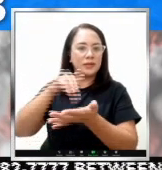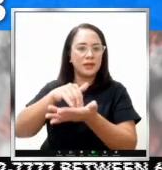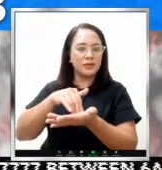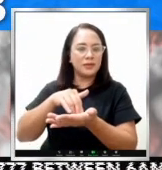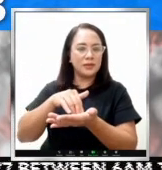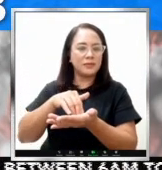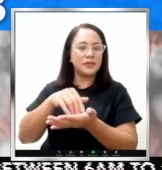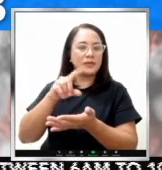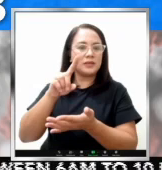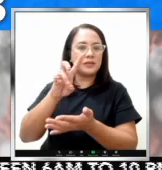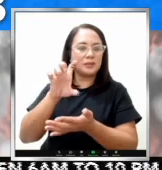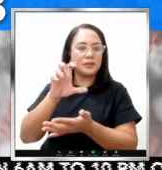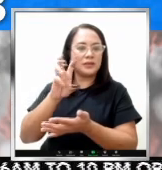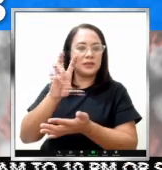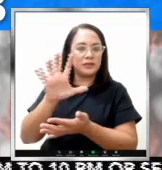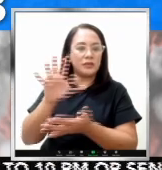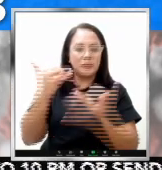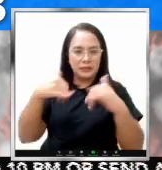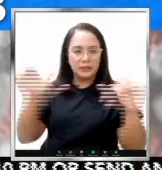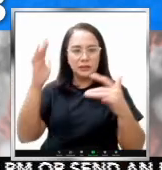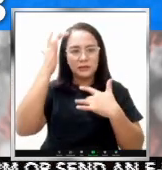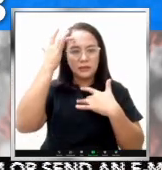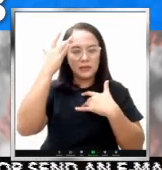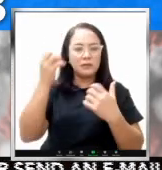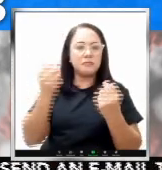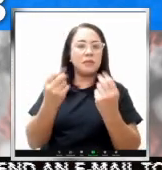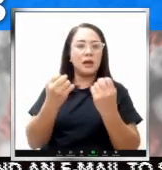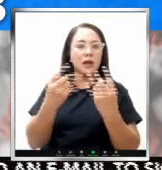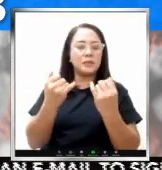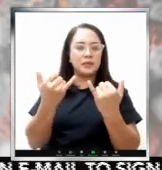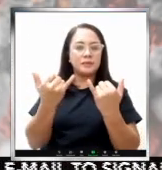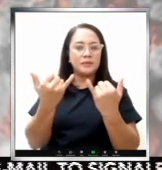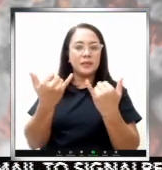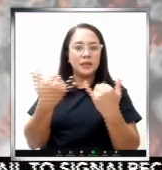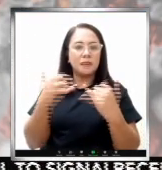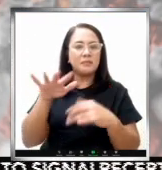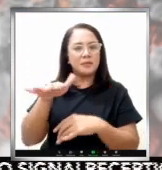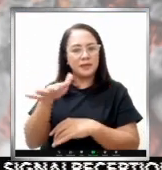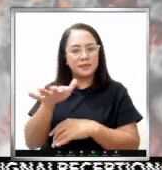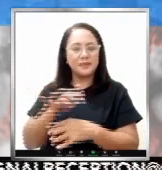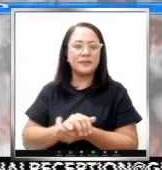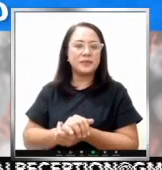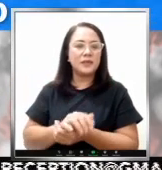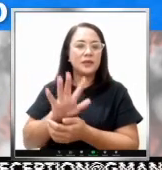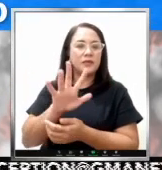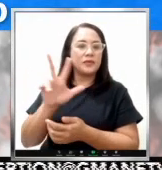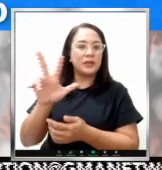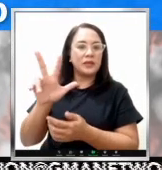27,765 ang active cases at karamihan sa mga kaso, mild. 53 naman ang nadagdag sa